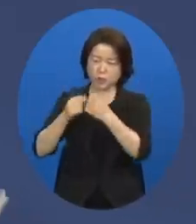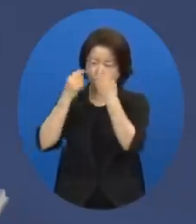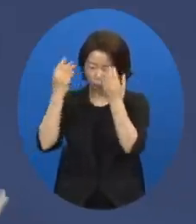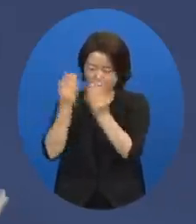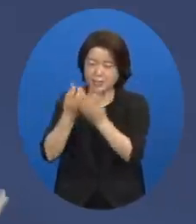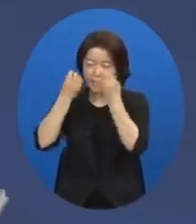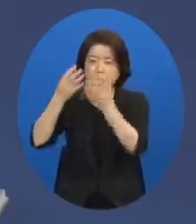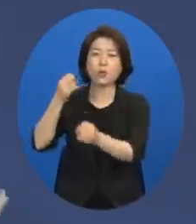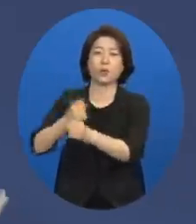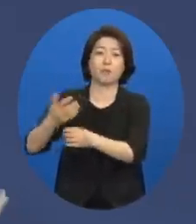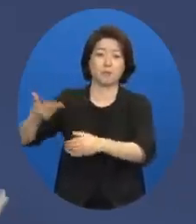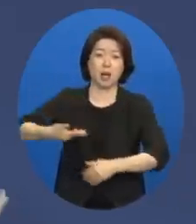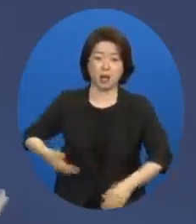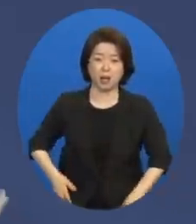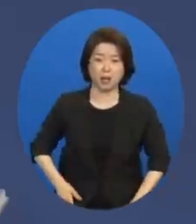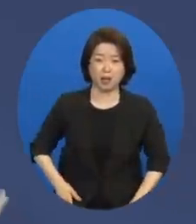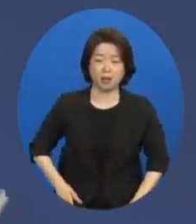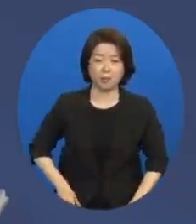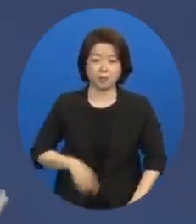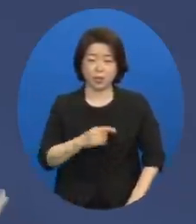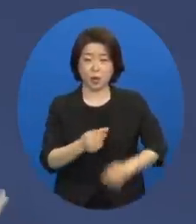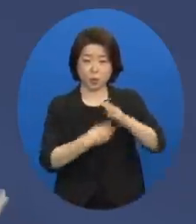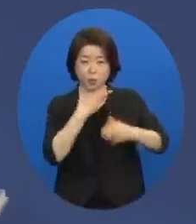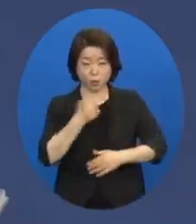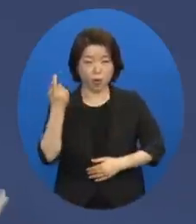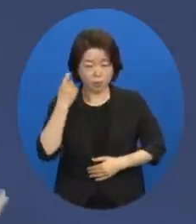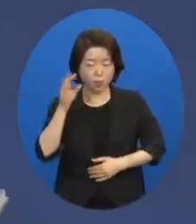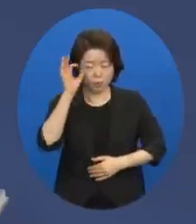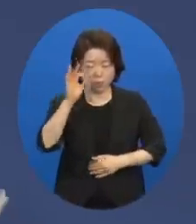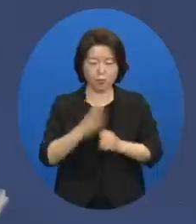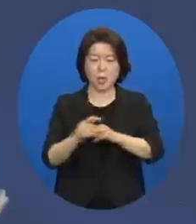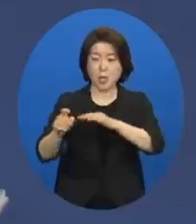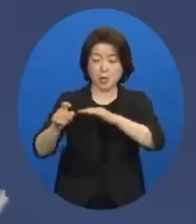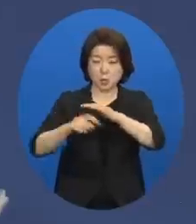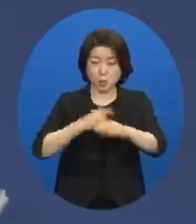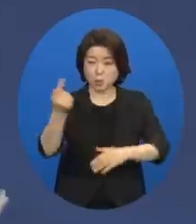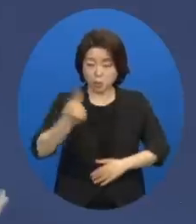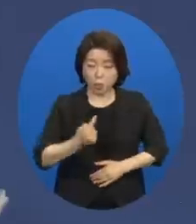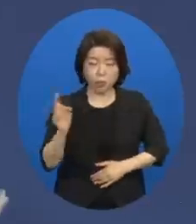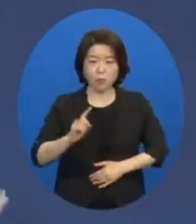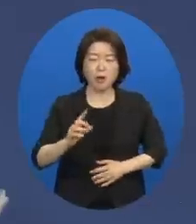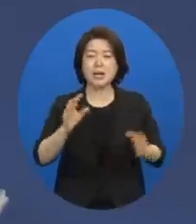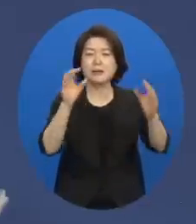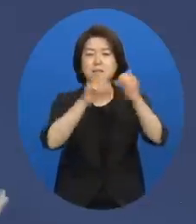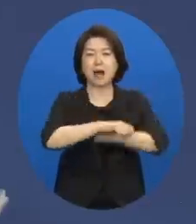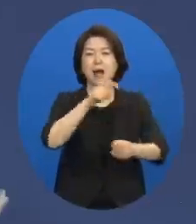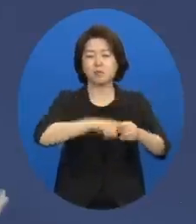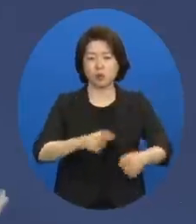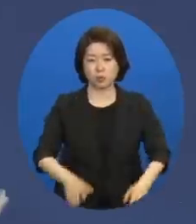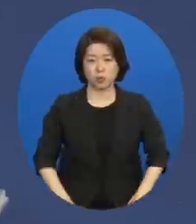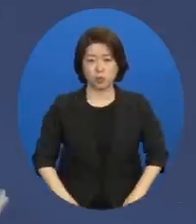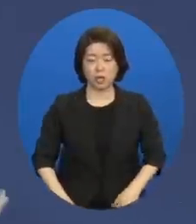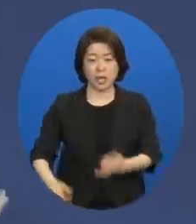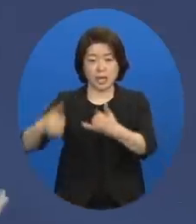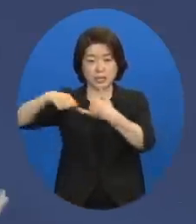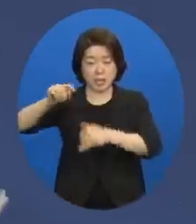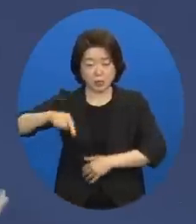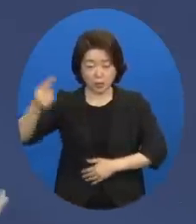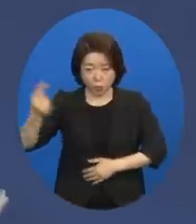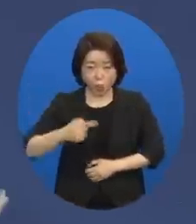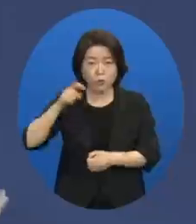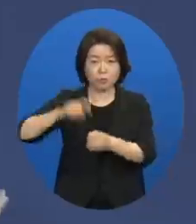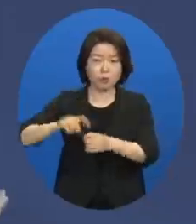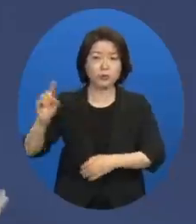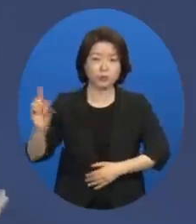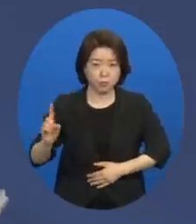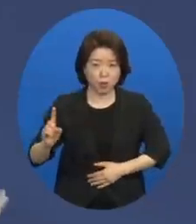보면 도적이 오는 것은 도적질하고 죽이고 멸망시키려는 것뿐이요 인자가 온 건 예수께서 복음 되신 그리스도가 오신